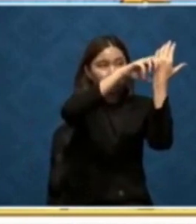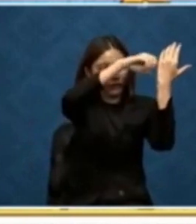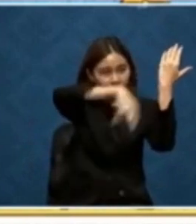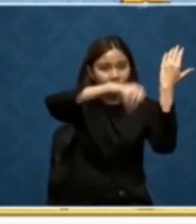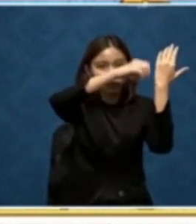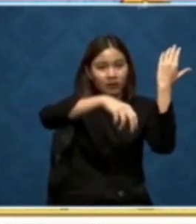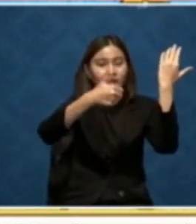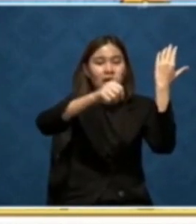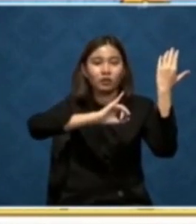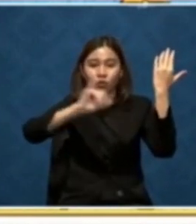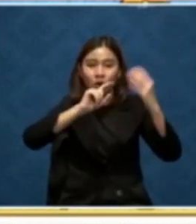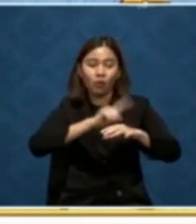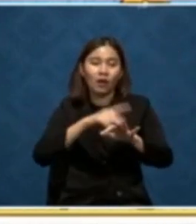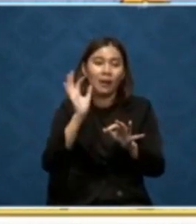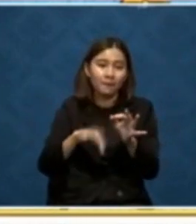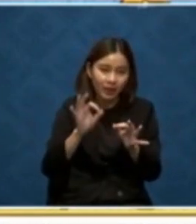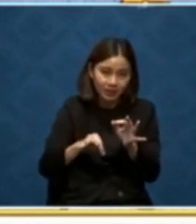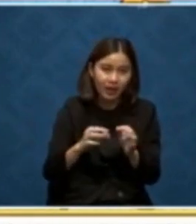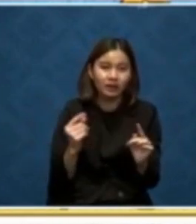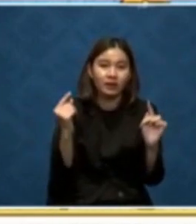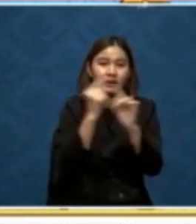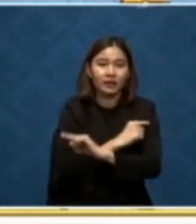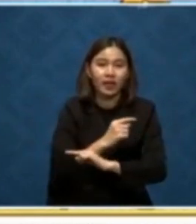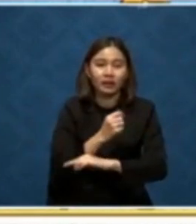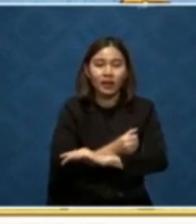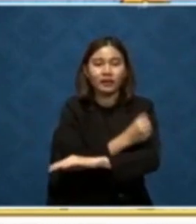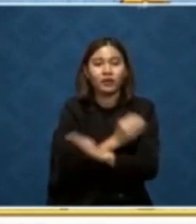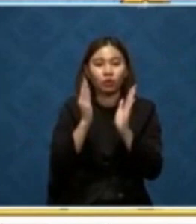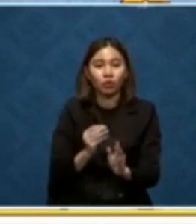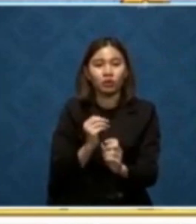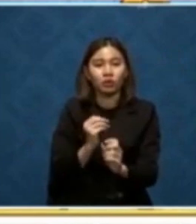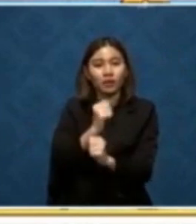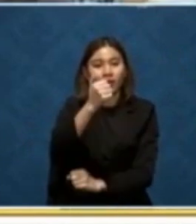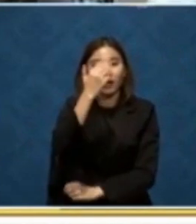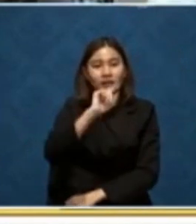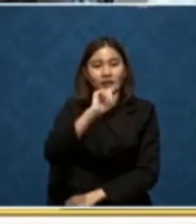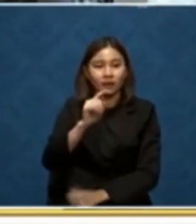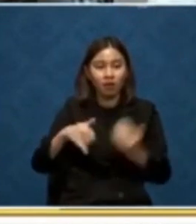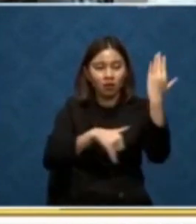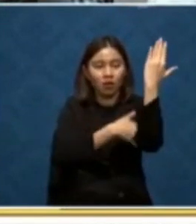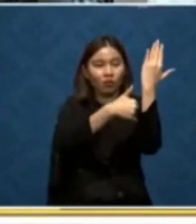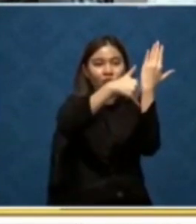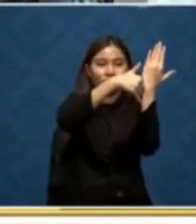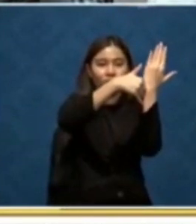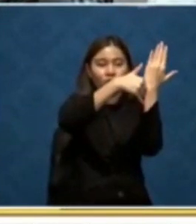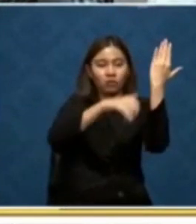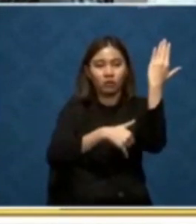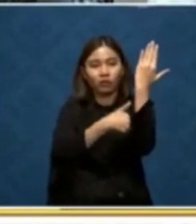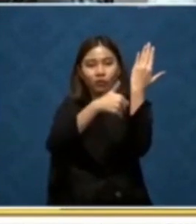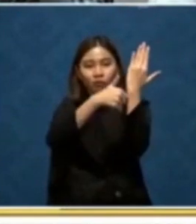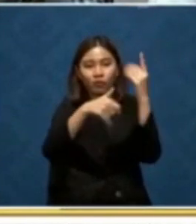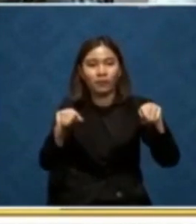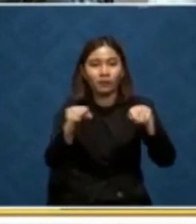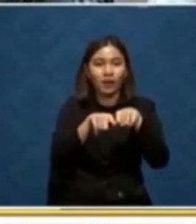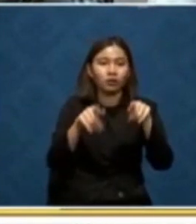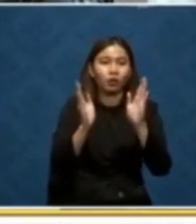ยัดเวลาสามารถทดแทนแรงงานคนได้อย่างสบายเพราะไม่ต้องขึ้นลงต้นมะพร้าวทีละต้นเหมือนแรงงาน